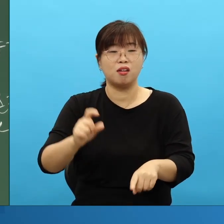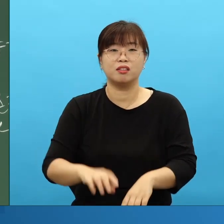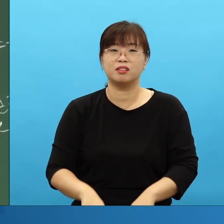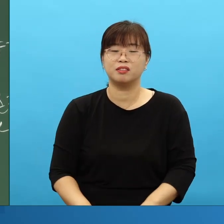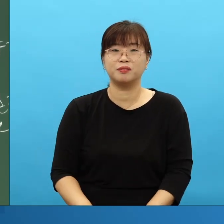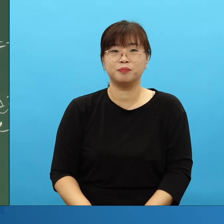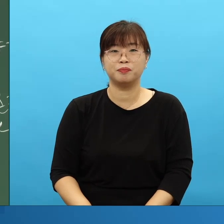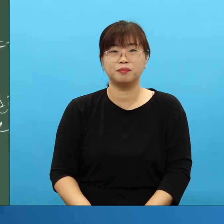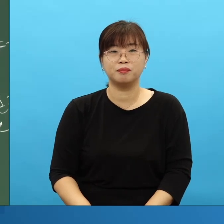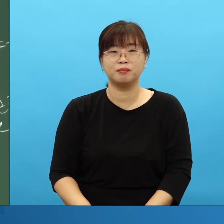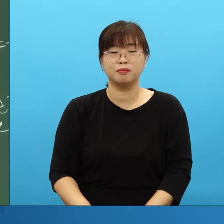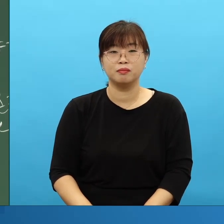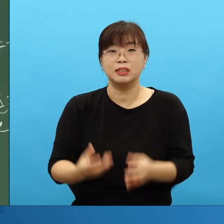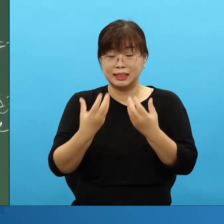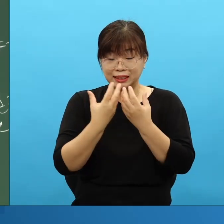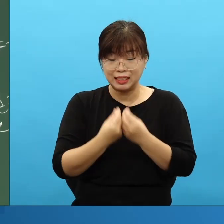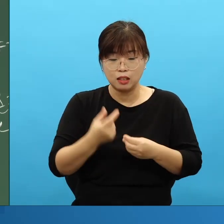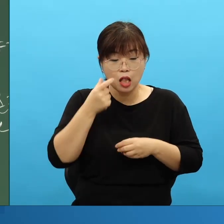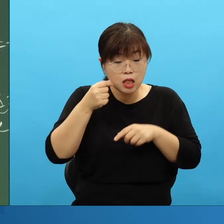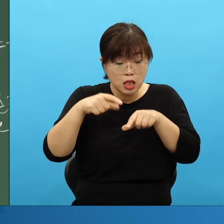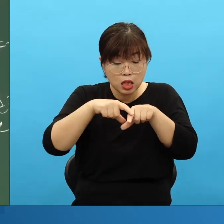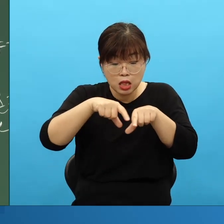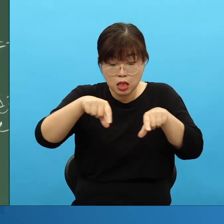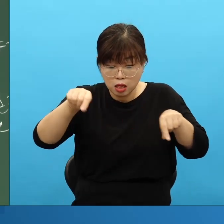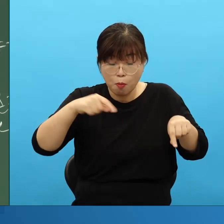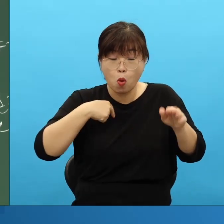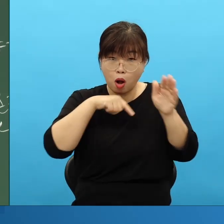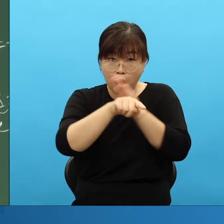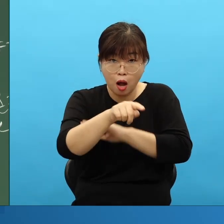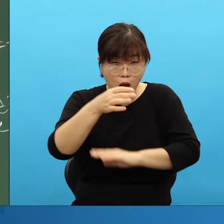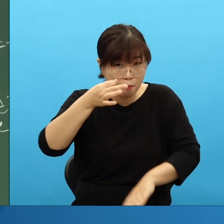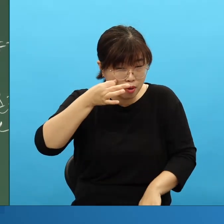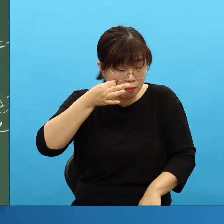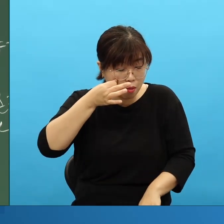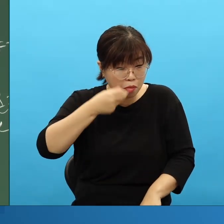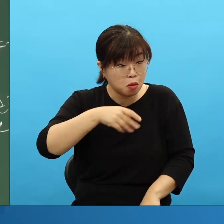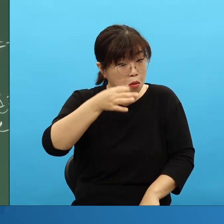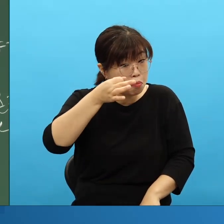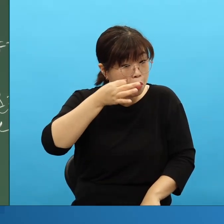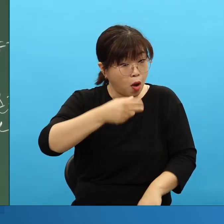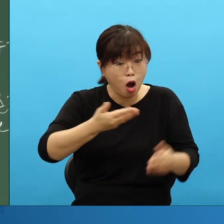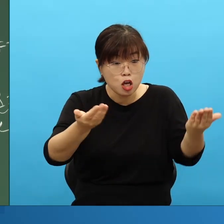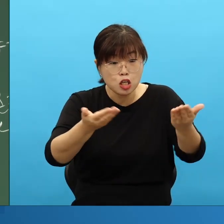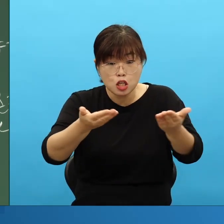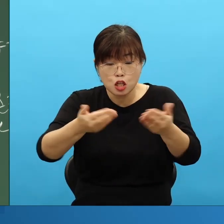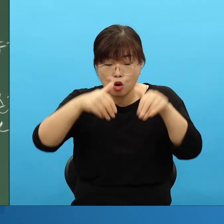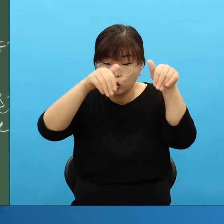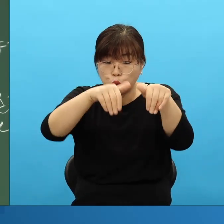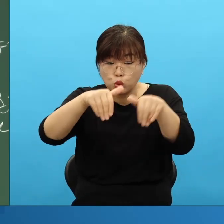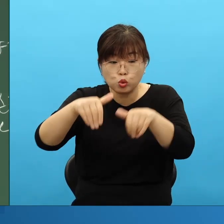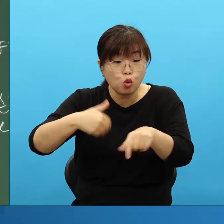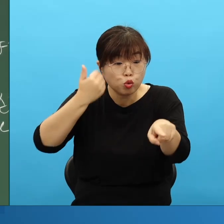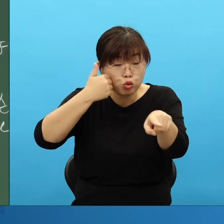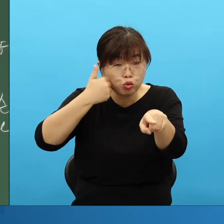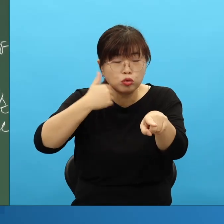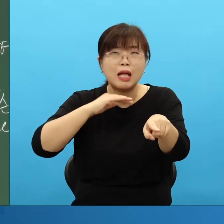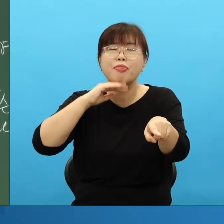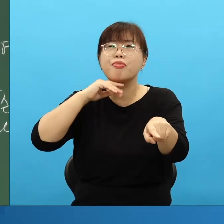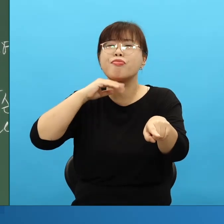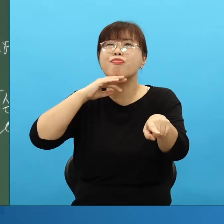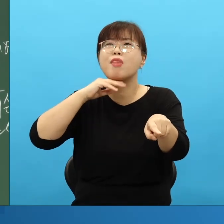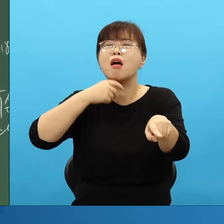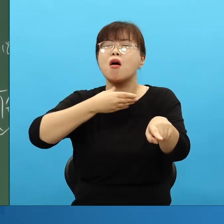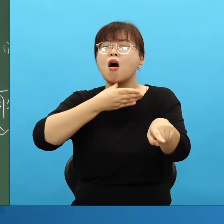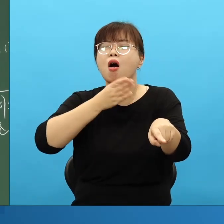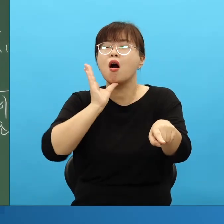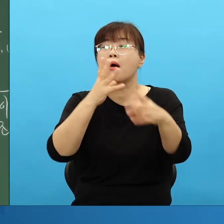노인들이 거의 100% 일하죠. When you go to Japan, a lot of the elderly, the retired, they're still working. 100%까지 너무 심한 말이지만요.